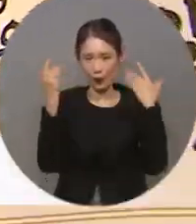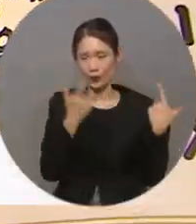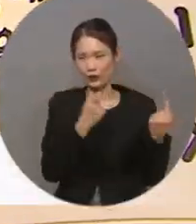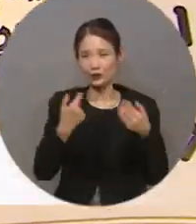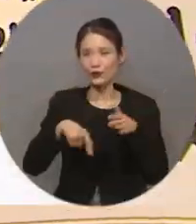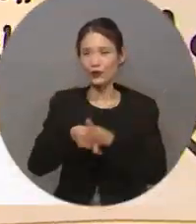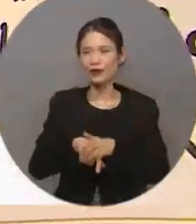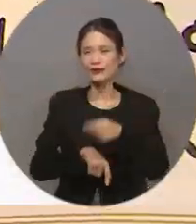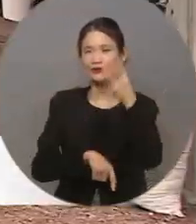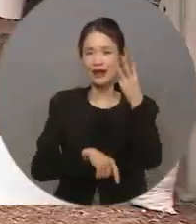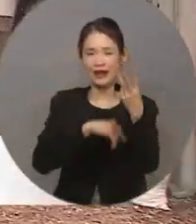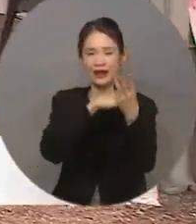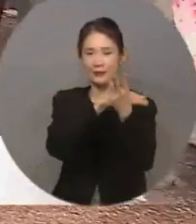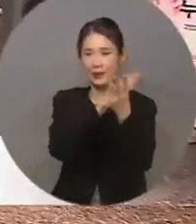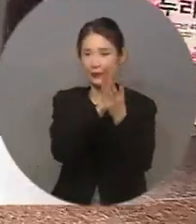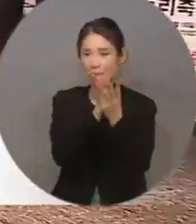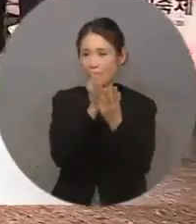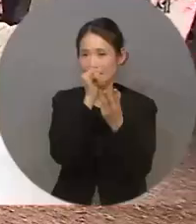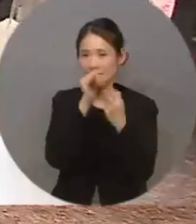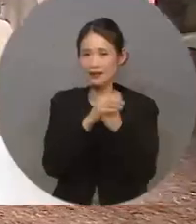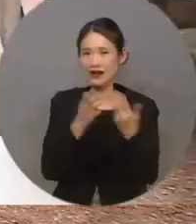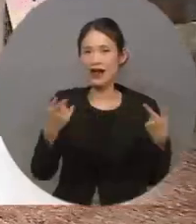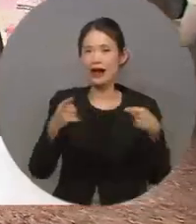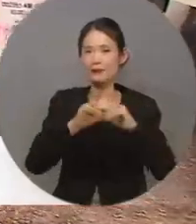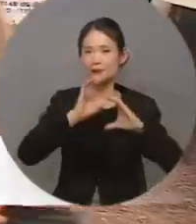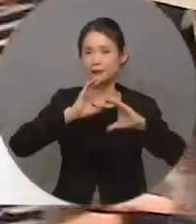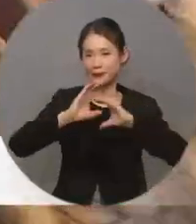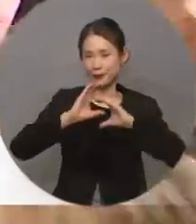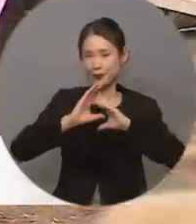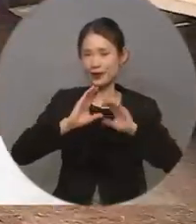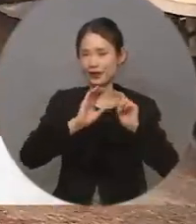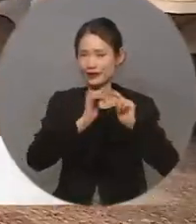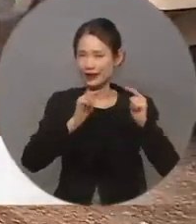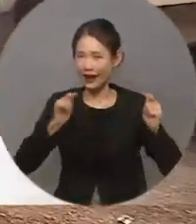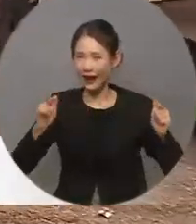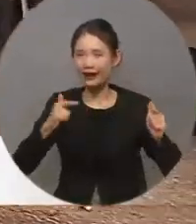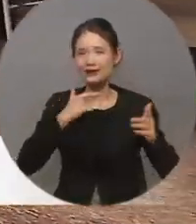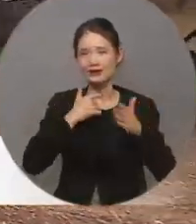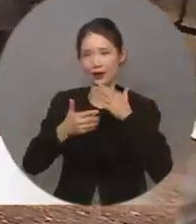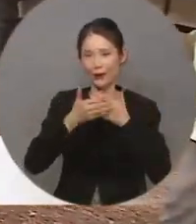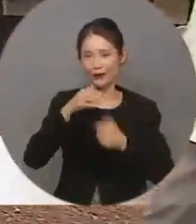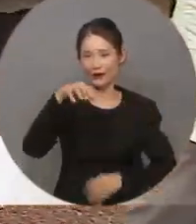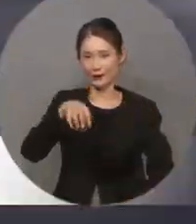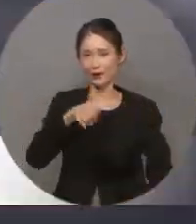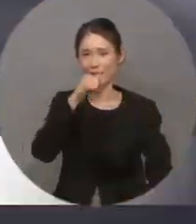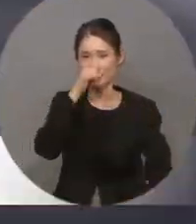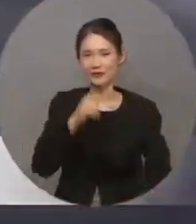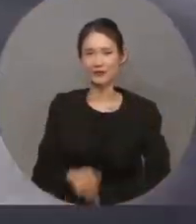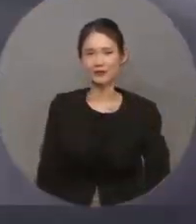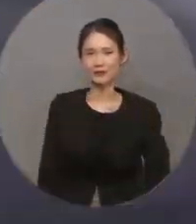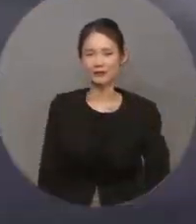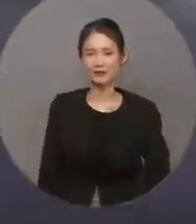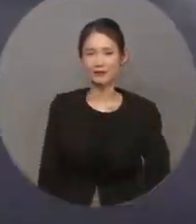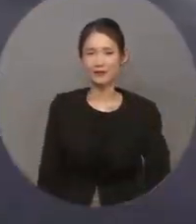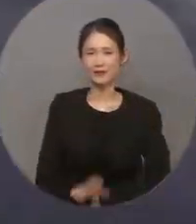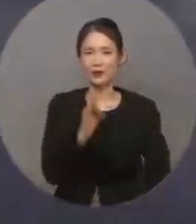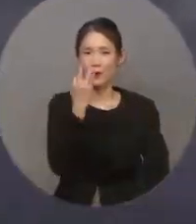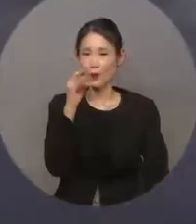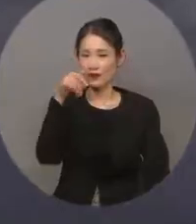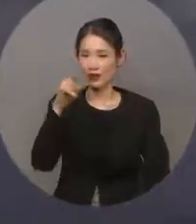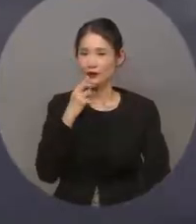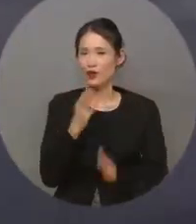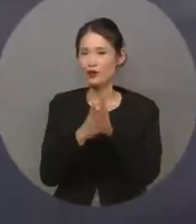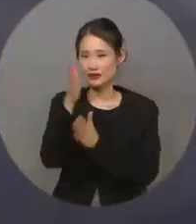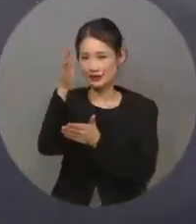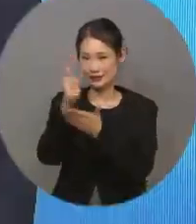세 가지 테마로 구성돼 함께 소통하는 다양한 전시체험 공간이 마련됐습니다. 이날 오세훈 시장은